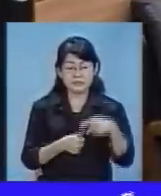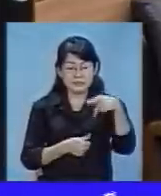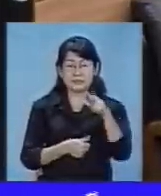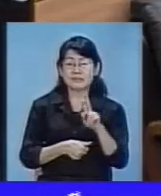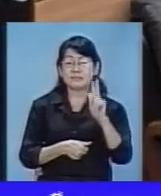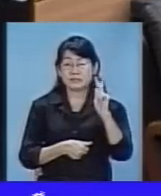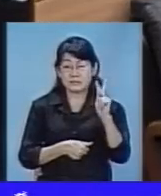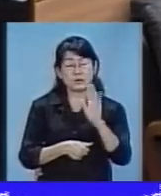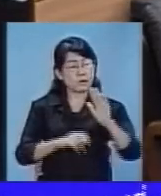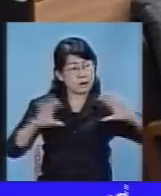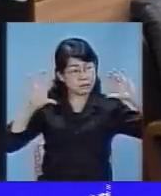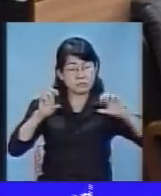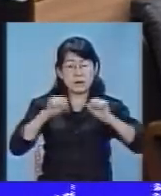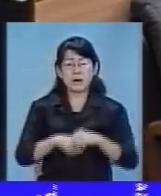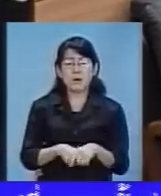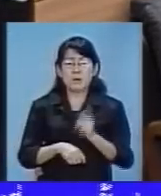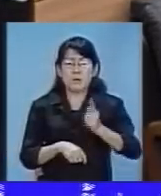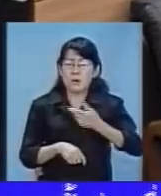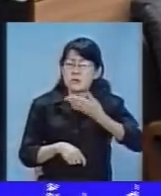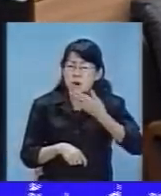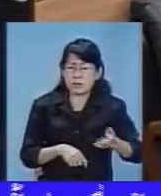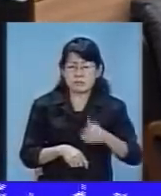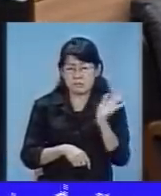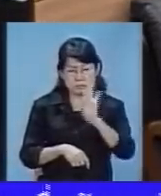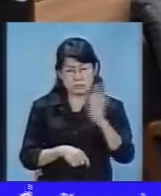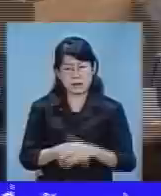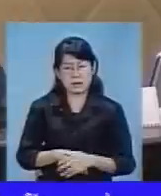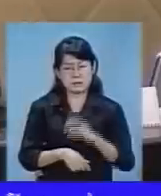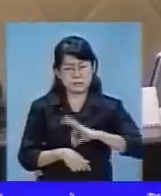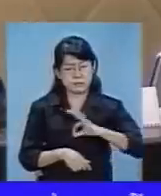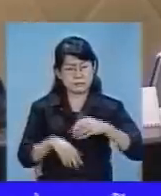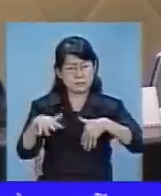เนี่ยท่านอย่าทำให้มันนานเกินไปครับความรู้สึกชาวบ้านเสียครับขอบคุณครับ